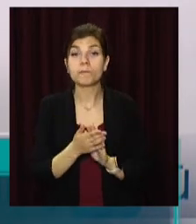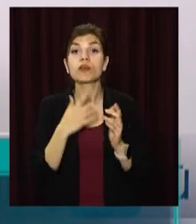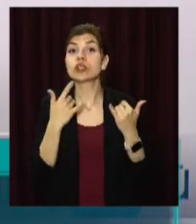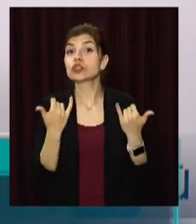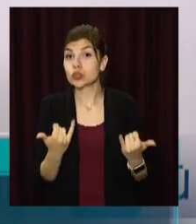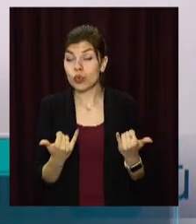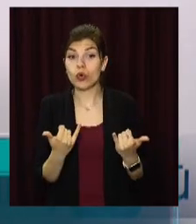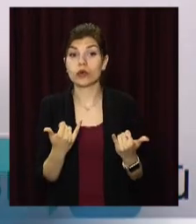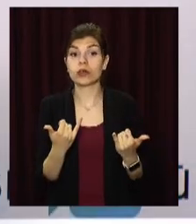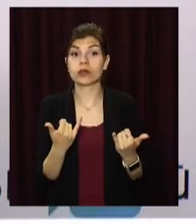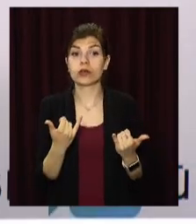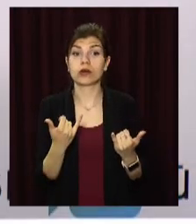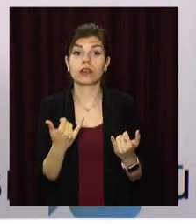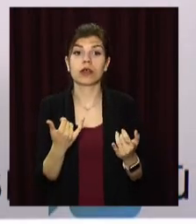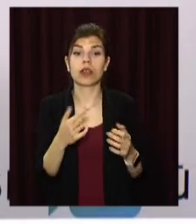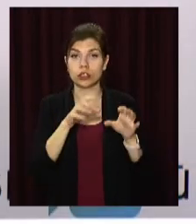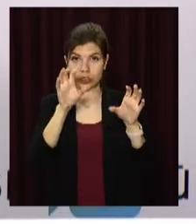вона визначена,